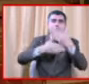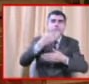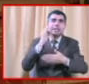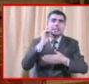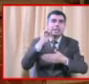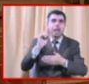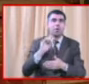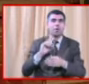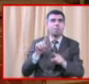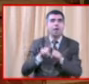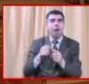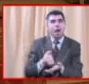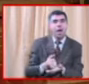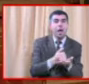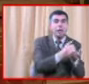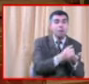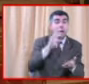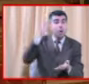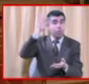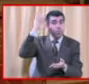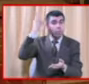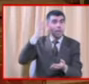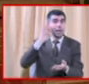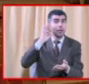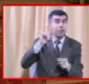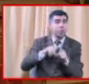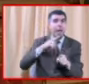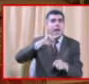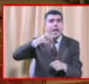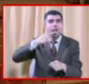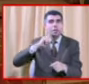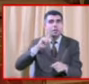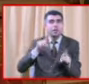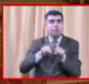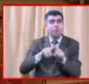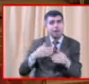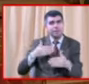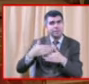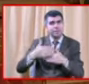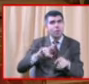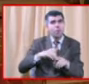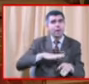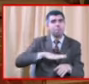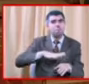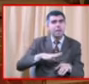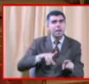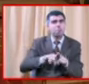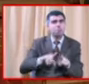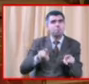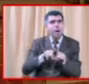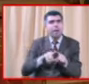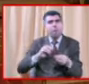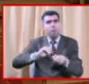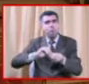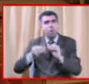لانه المندوب ديال الرشيديه لا يشكل يعني مستشفى الريش اسبقيه بالنسبه ليه، والمندوب ديال خنيفره لا